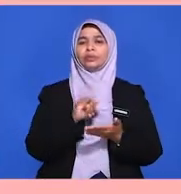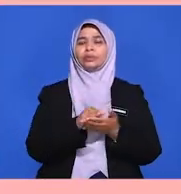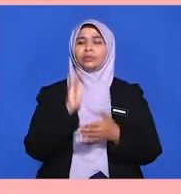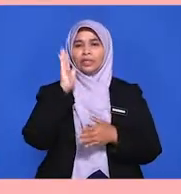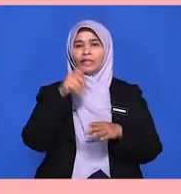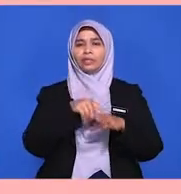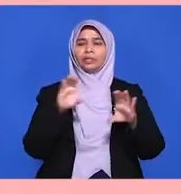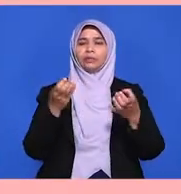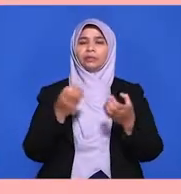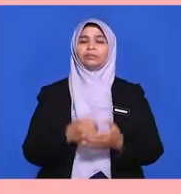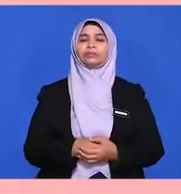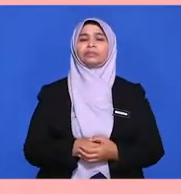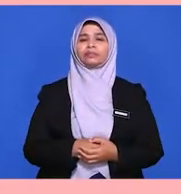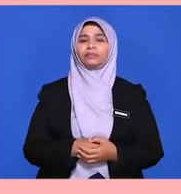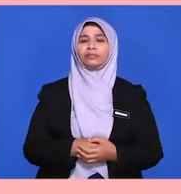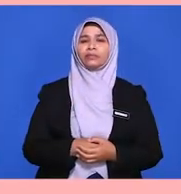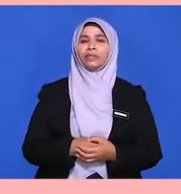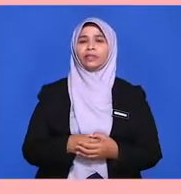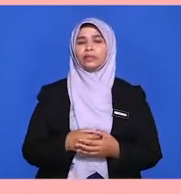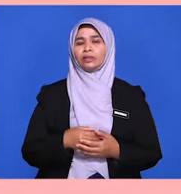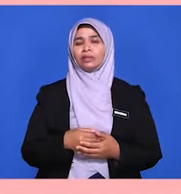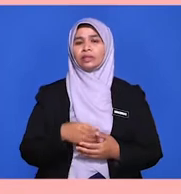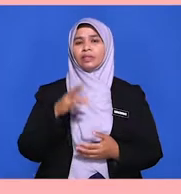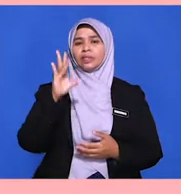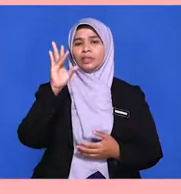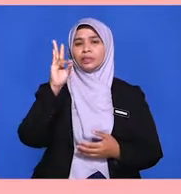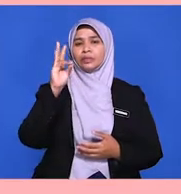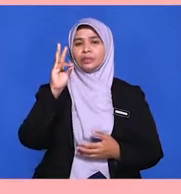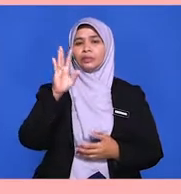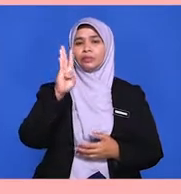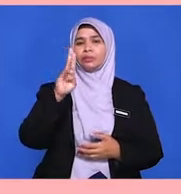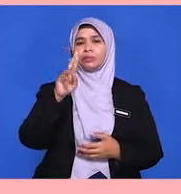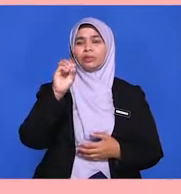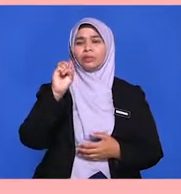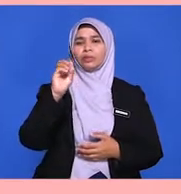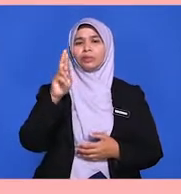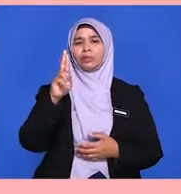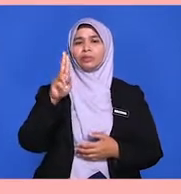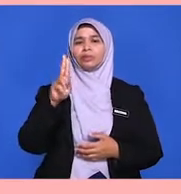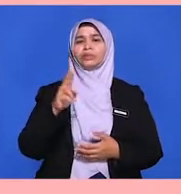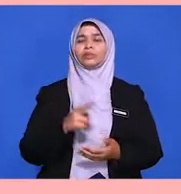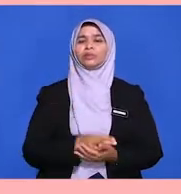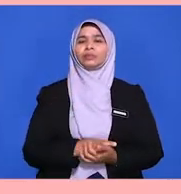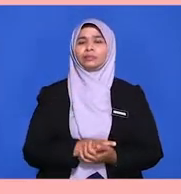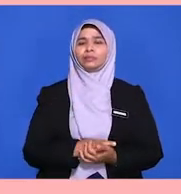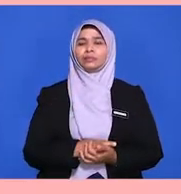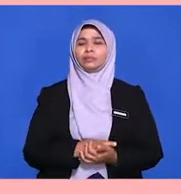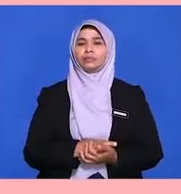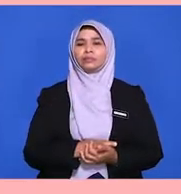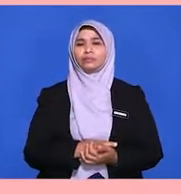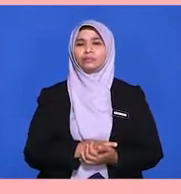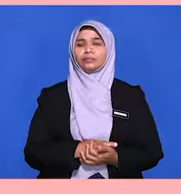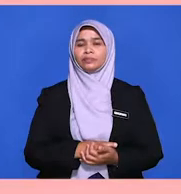Kandungan dokumentasi yang seterusnya, iaitu bahan ketujuh adalah